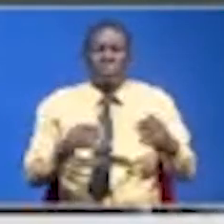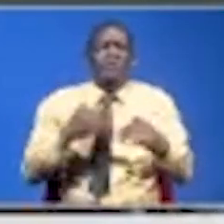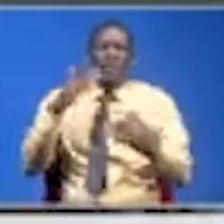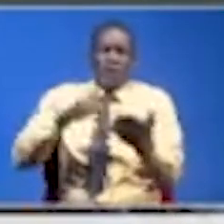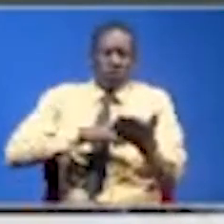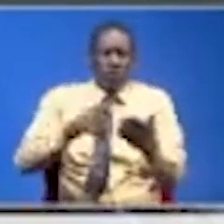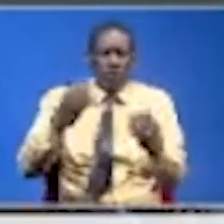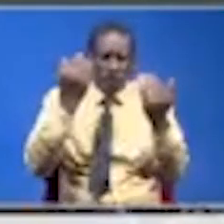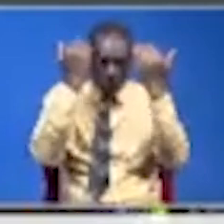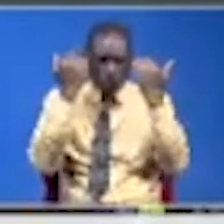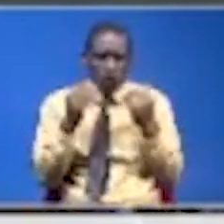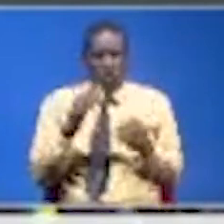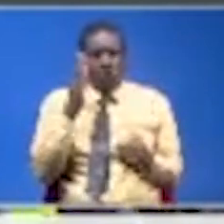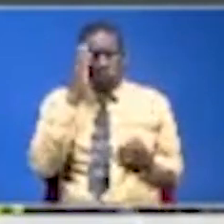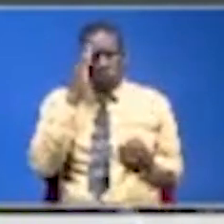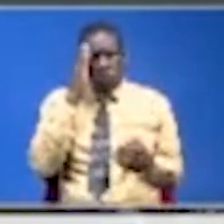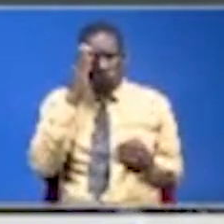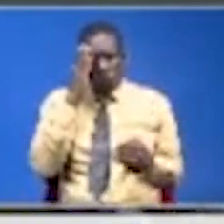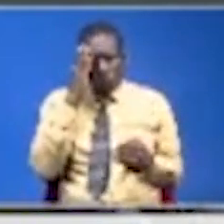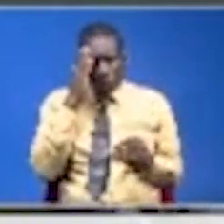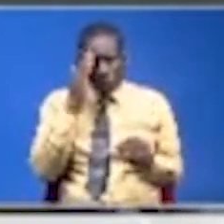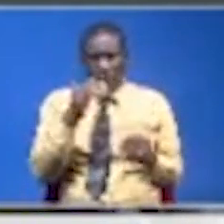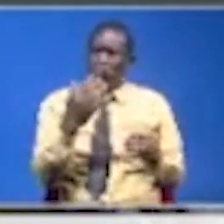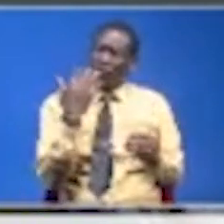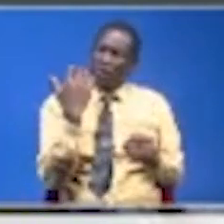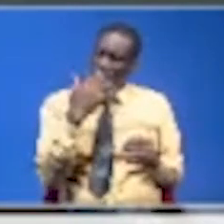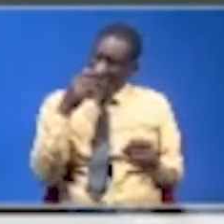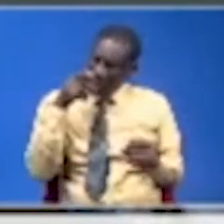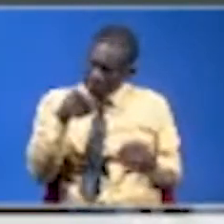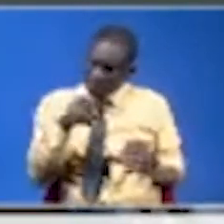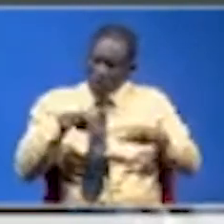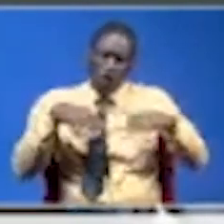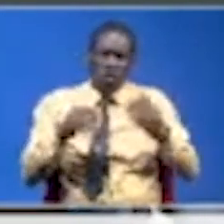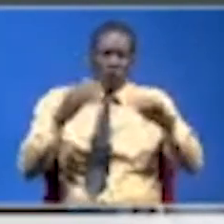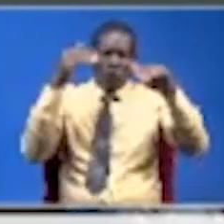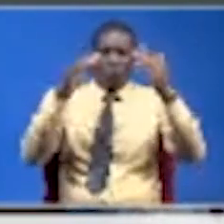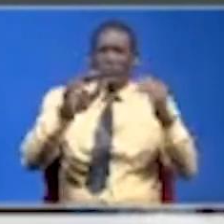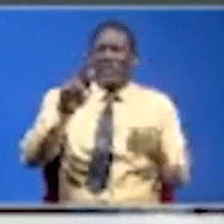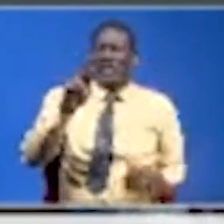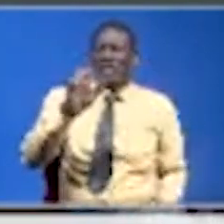mahakamani kujua atakuwa ni Rigathi Gachagua ama Profesa